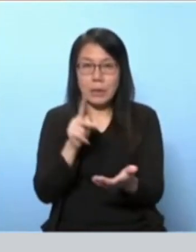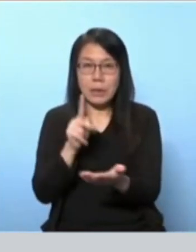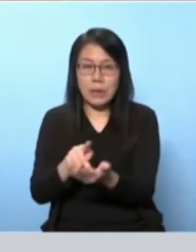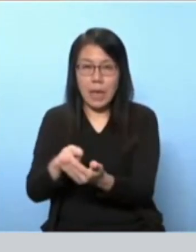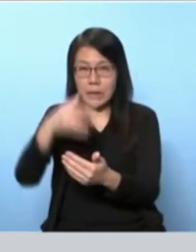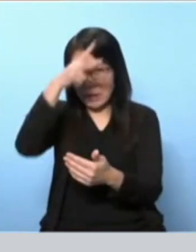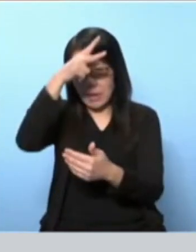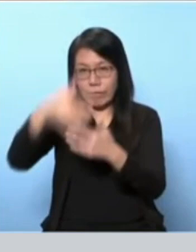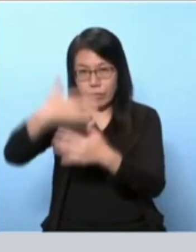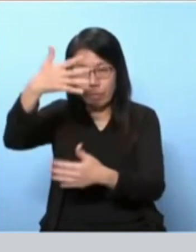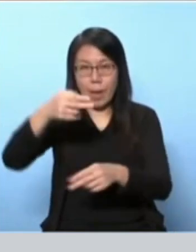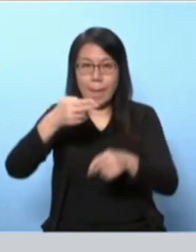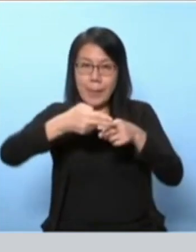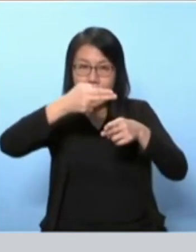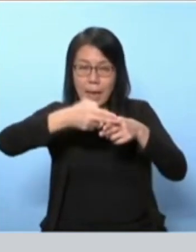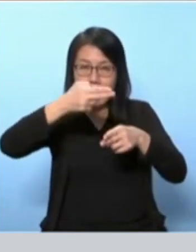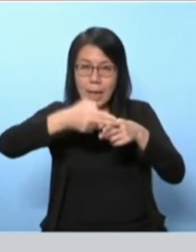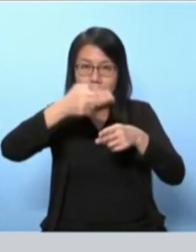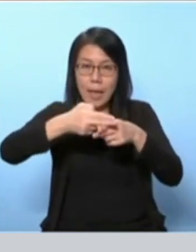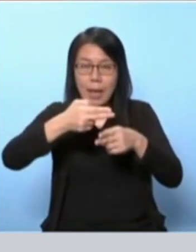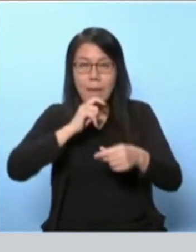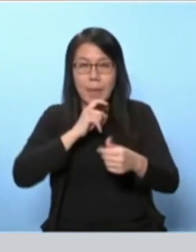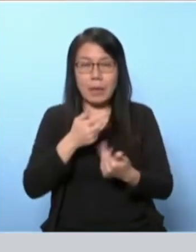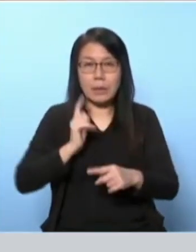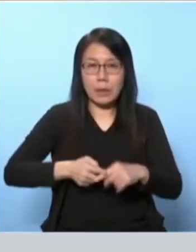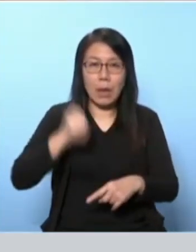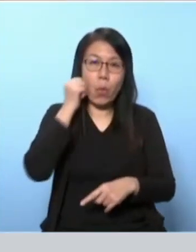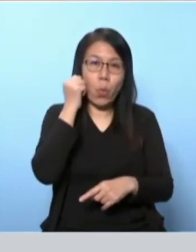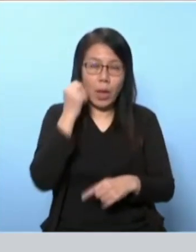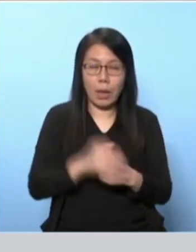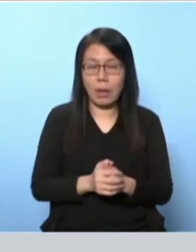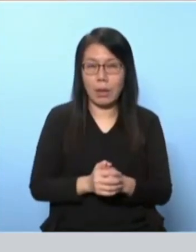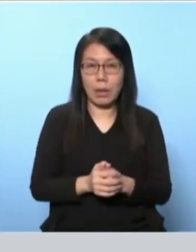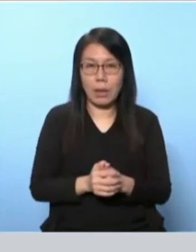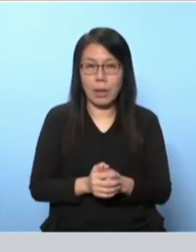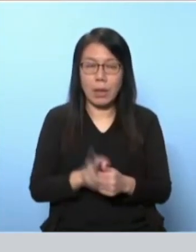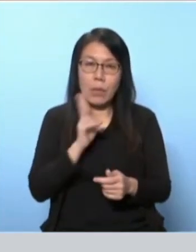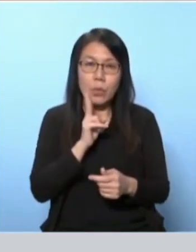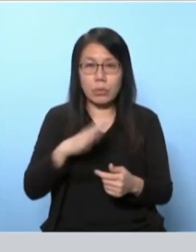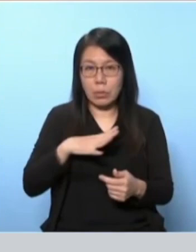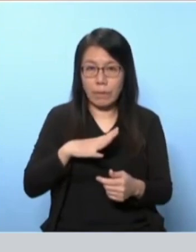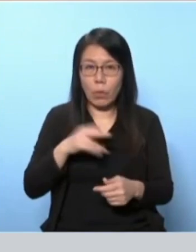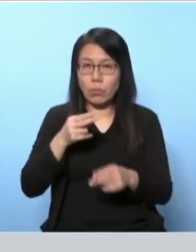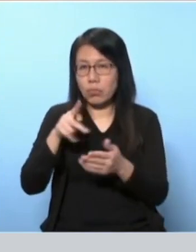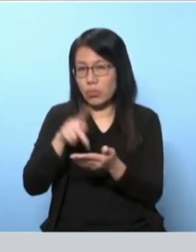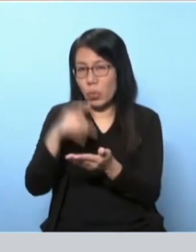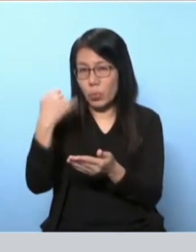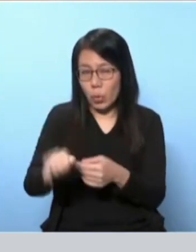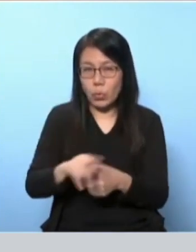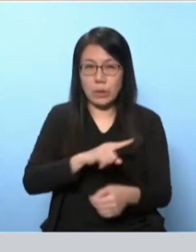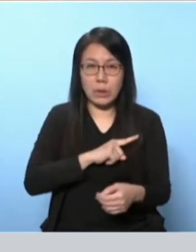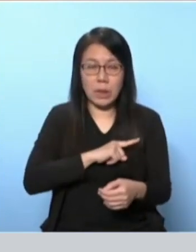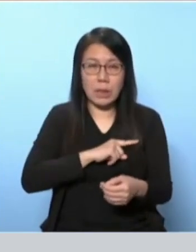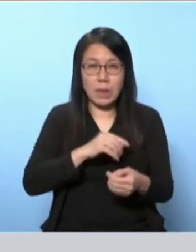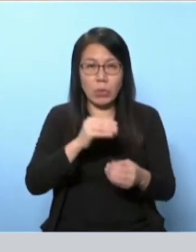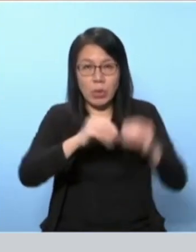政府的物業拍電影咧，係非常之不容易的。咁咧可以導致嘅情況咧，租唔到就要自己去搭